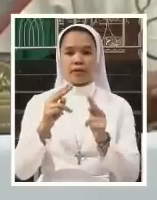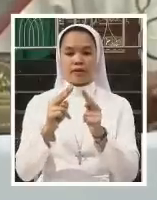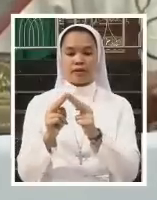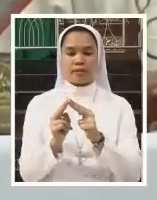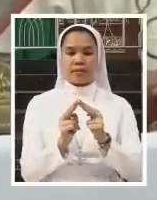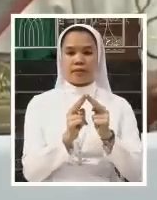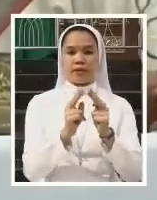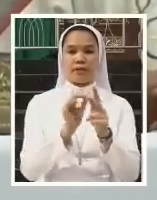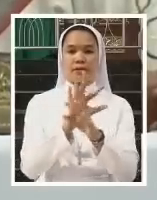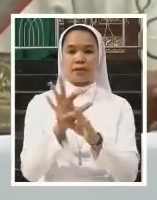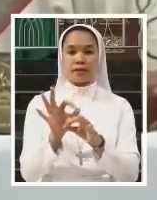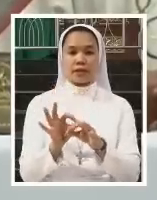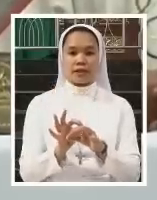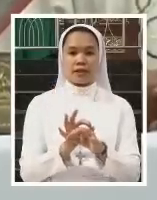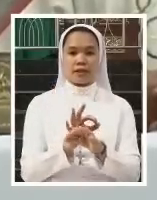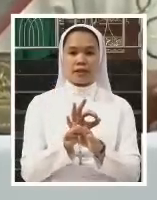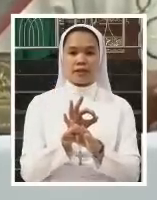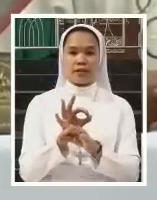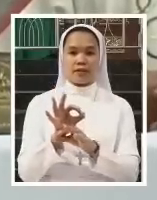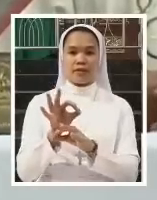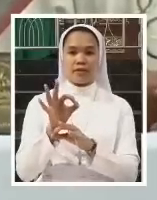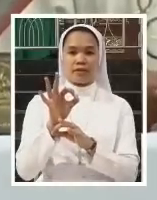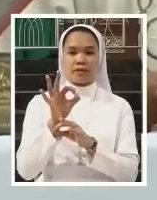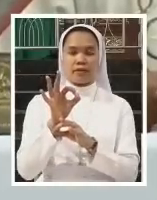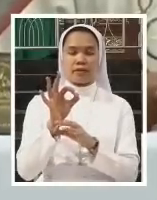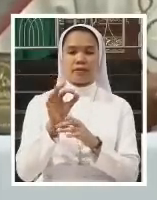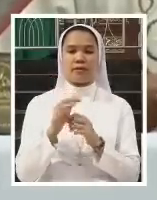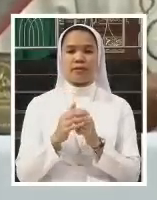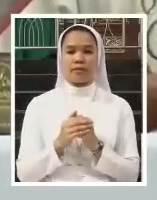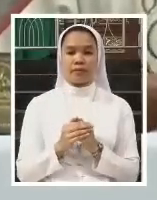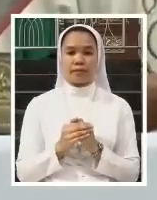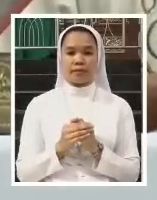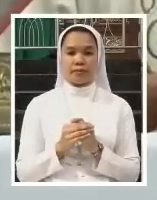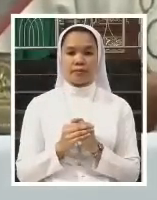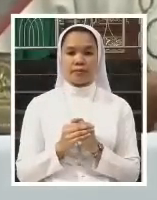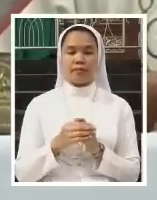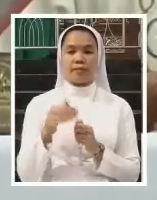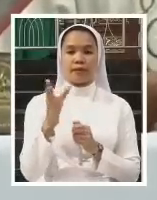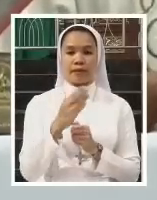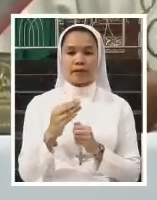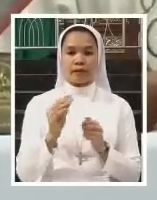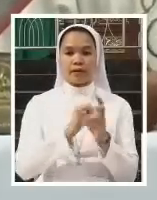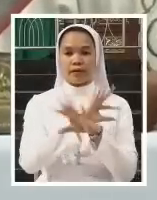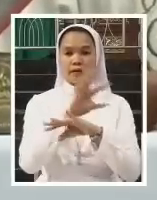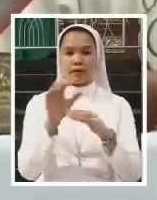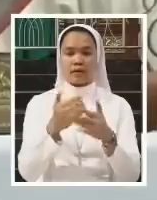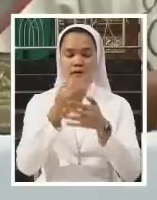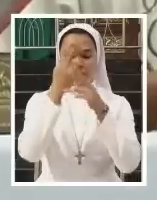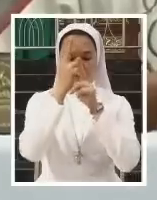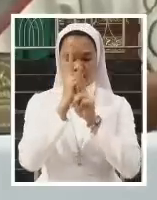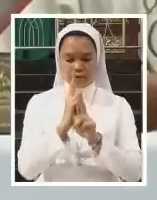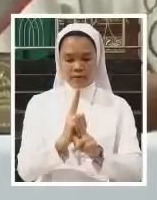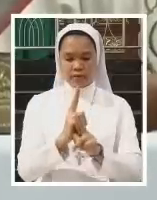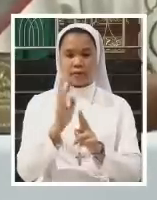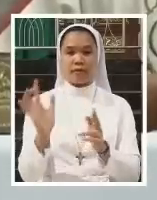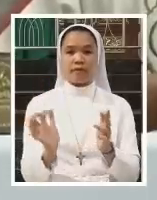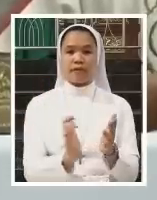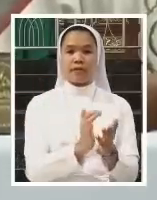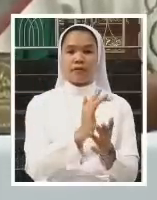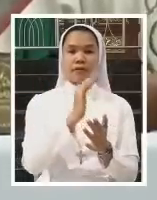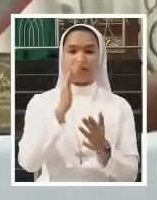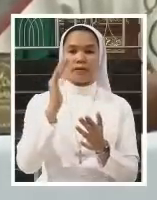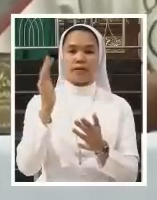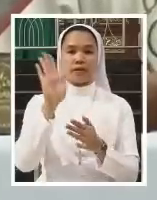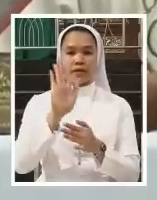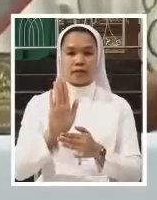kasarokan Espiritu Santo. Ang gabos na kagalangan na sin